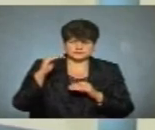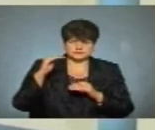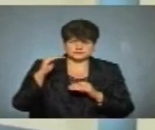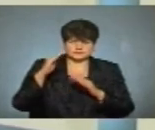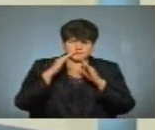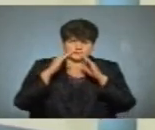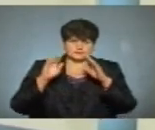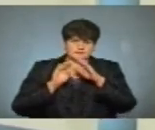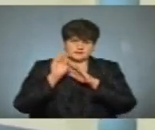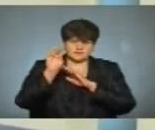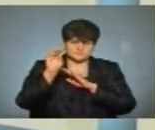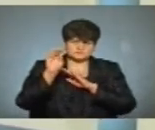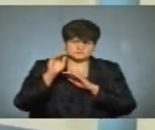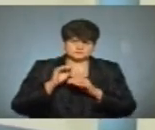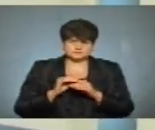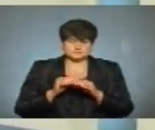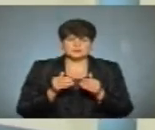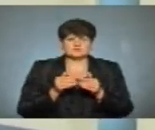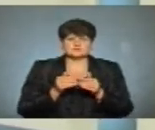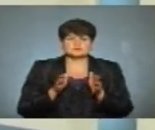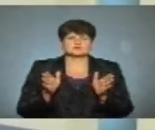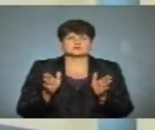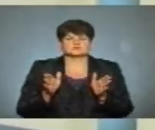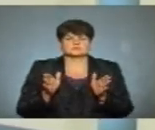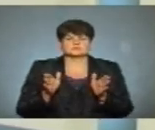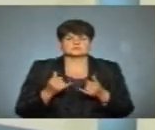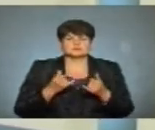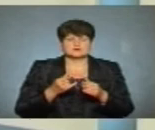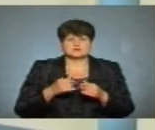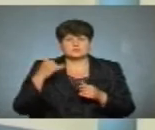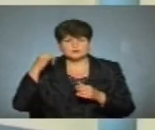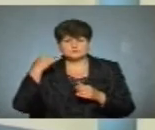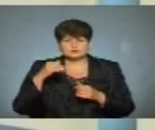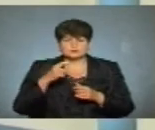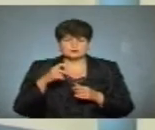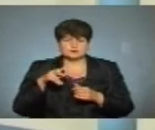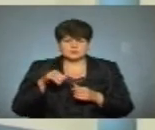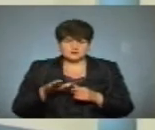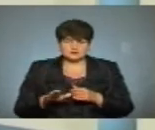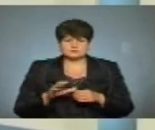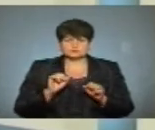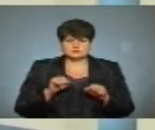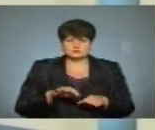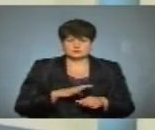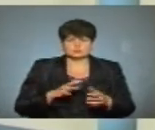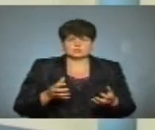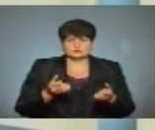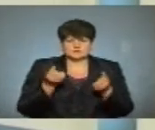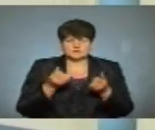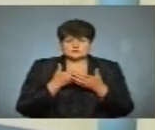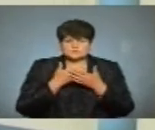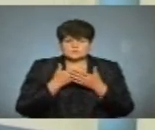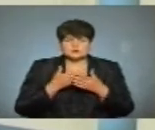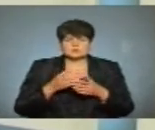стріху, так звану, відкрити для худоби хліви, щоб вони мали можливість врятуватися. Якщо немає, якщо стихія